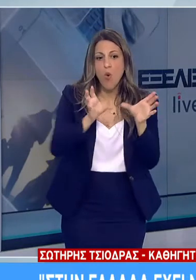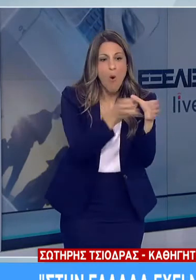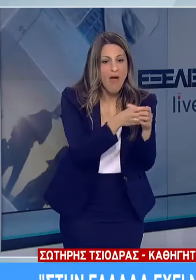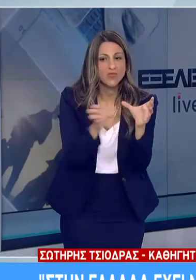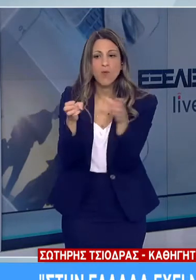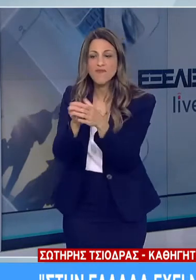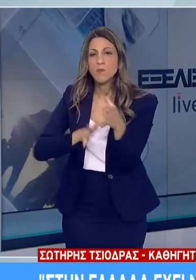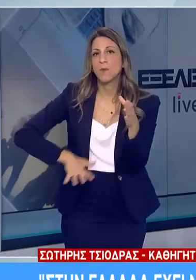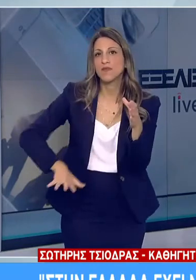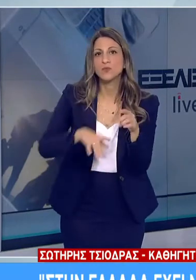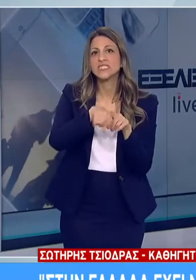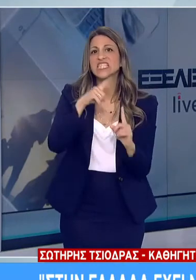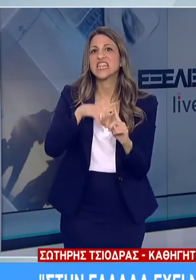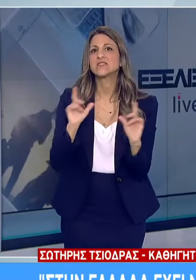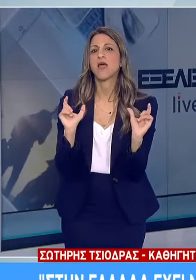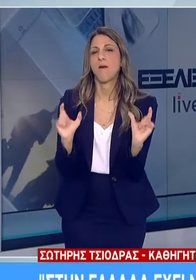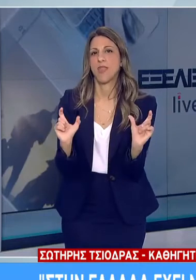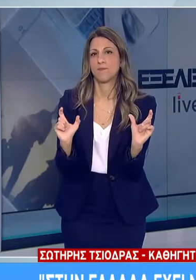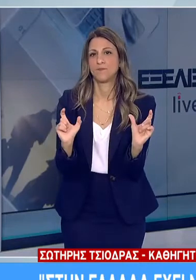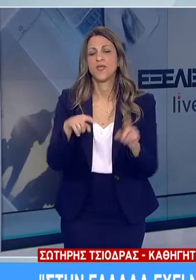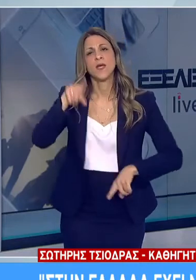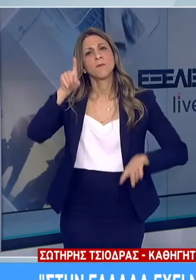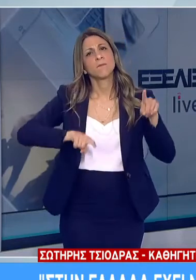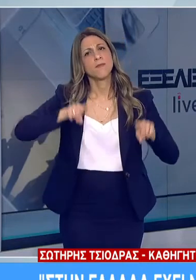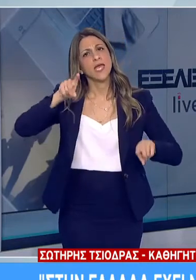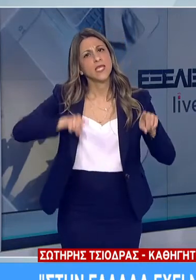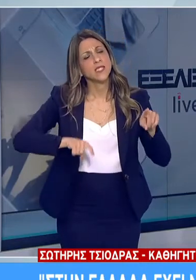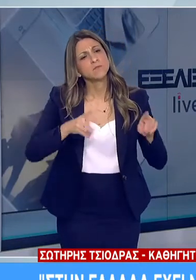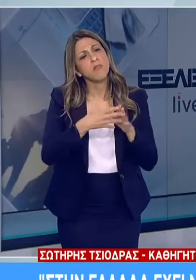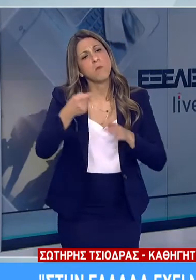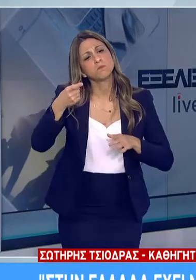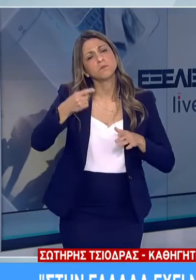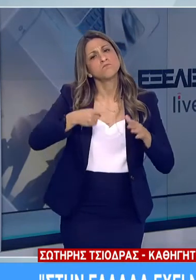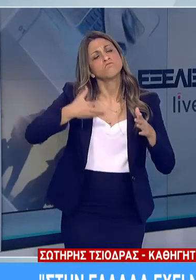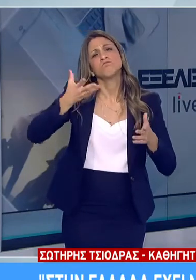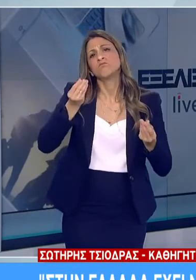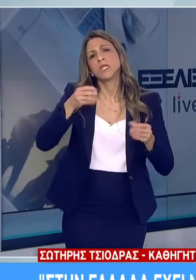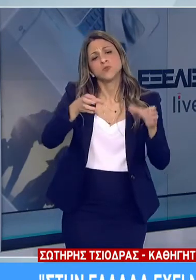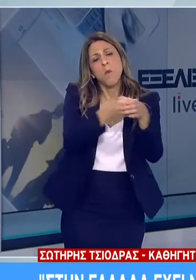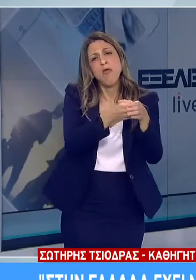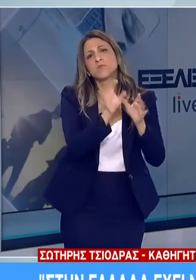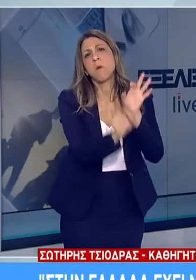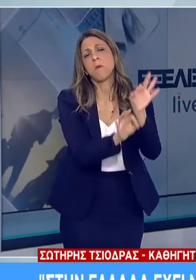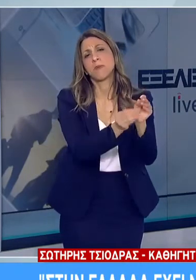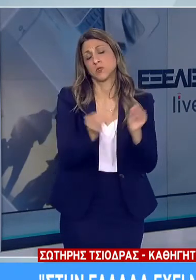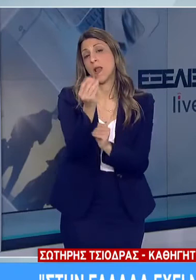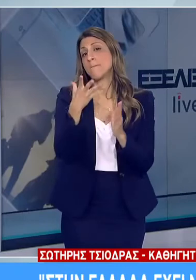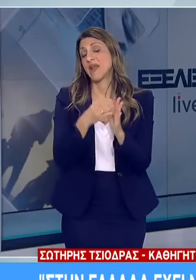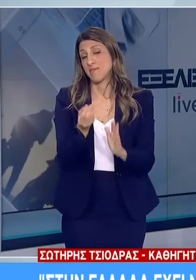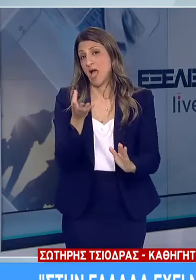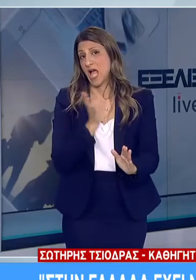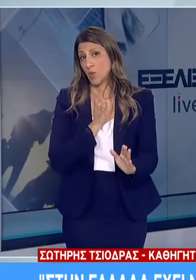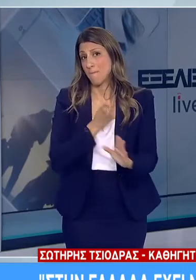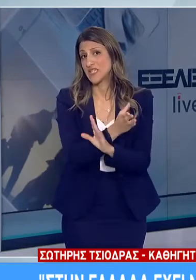μελέτες αντισωμάτων, όπου κάποιες υπηρεσίες μπορεί να εμφανίζουν υψηλότερα ποσοστά προσβολής. Για παράδειγμα, οι υγειονομικοί μας, οι